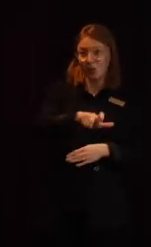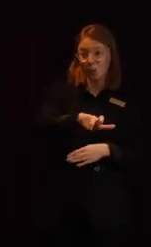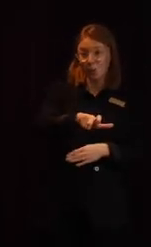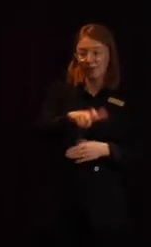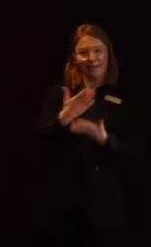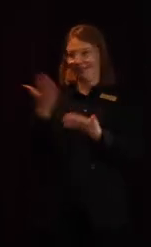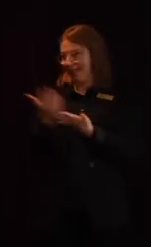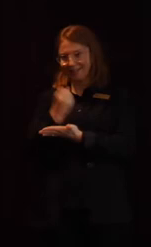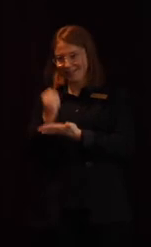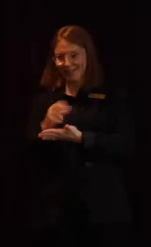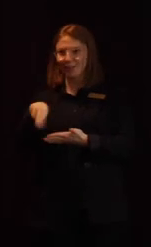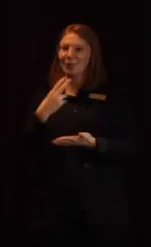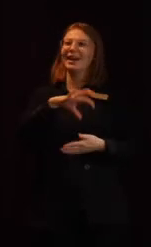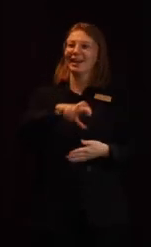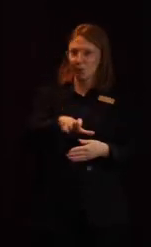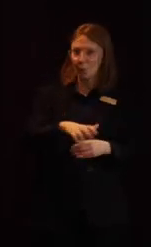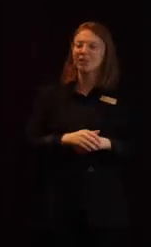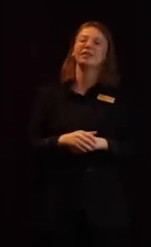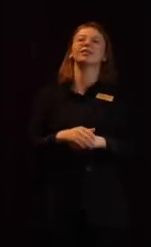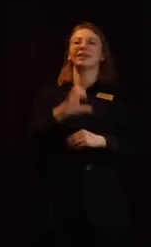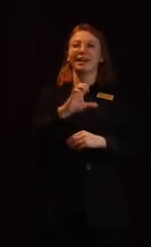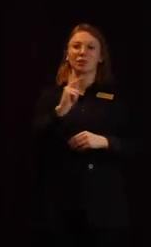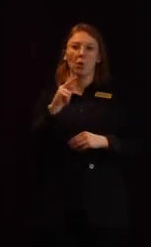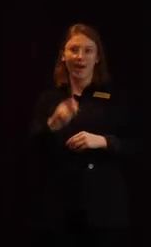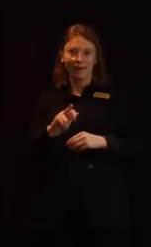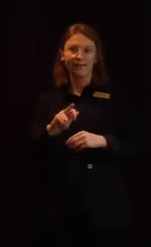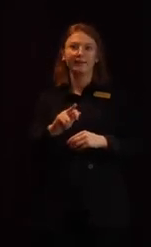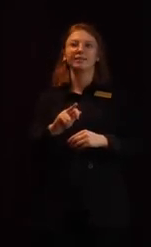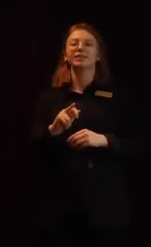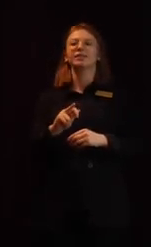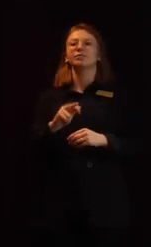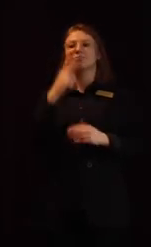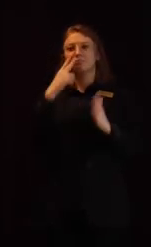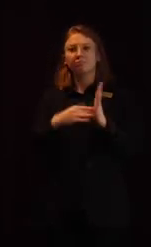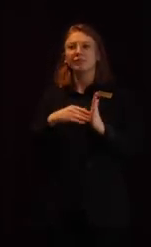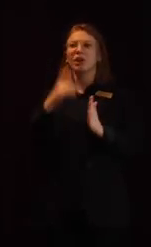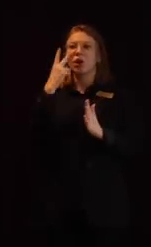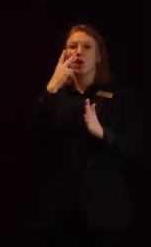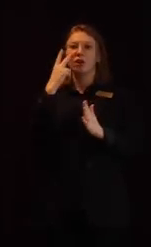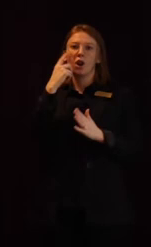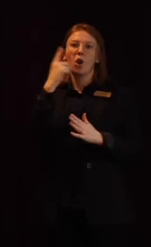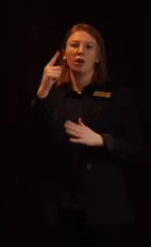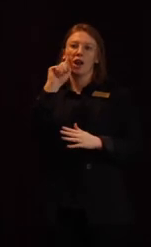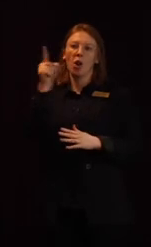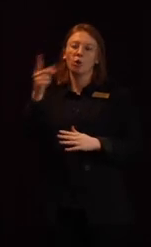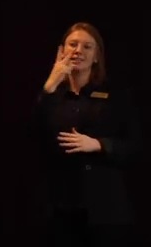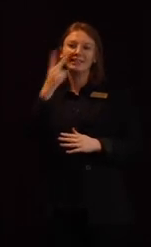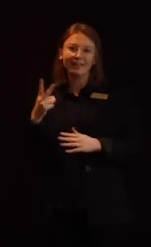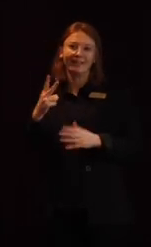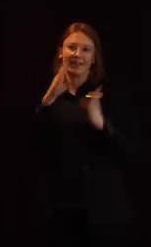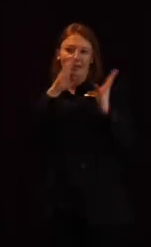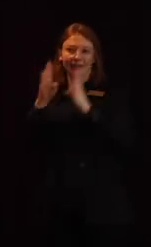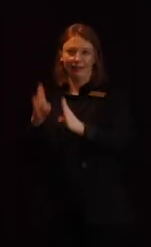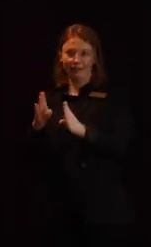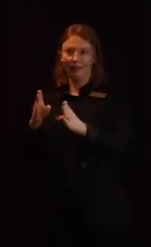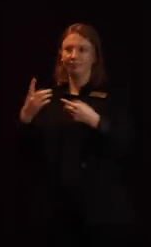SKR, om en långsiktig inriktning för vård och behandling av sällsynta sjukdomar. Och genom den långsiktiga